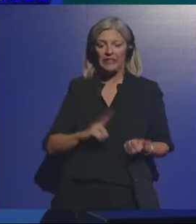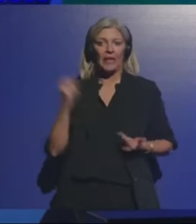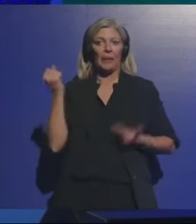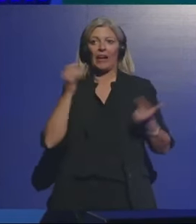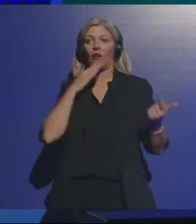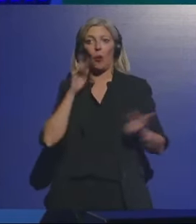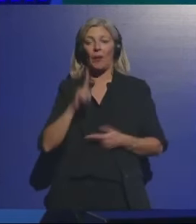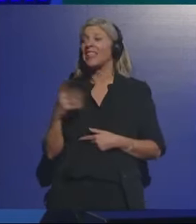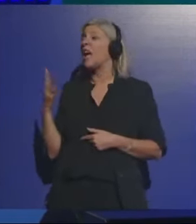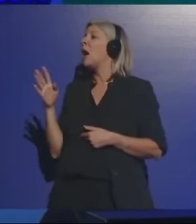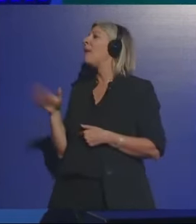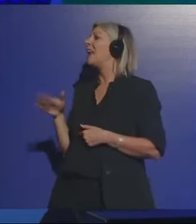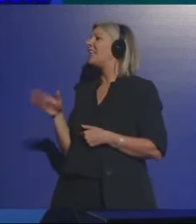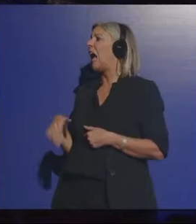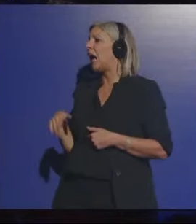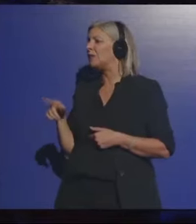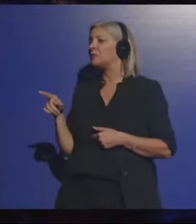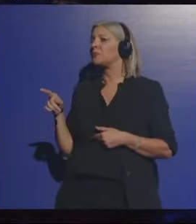Maria